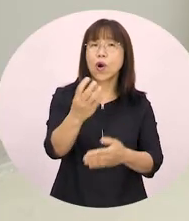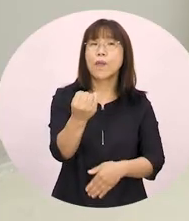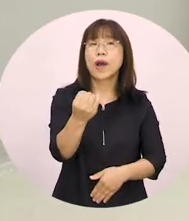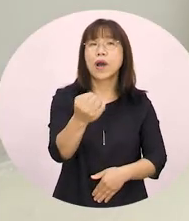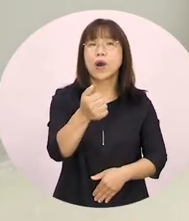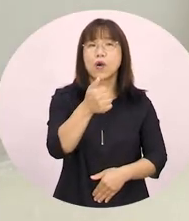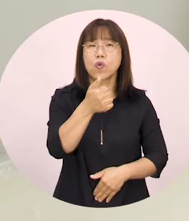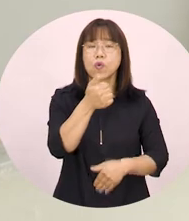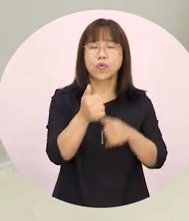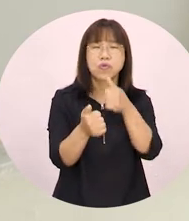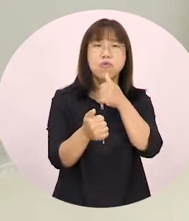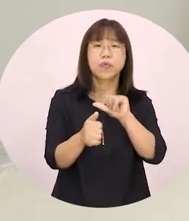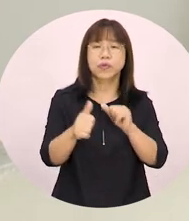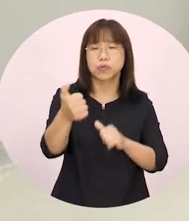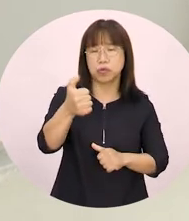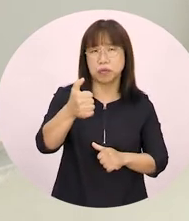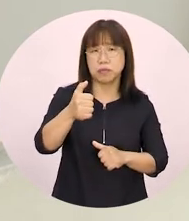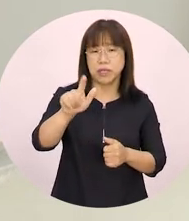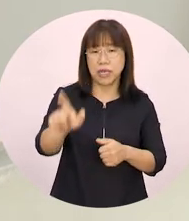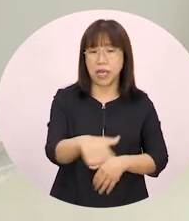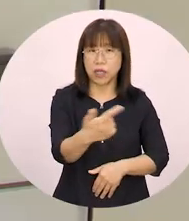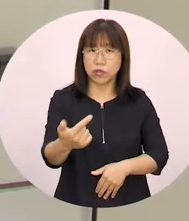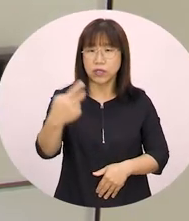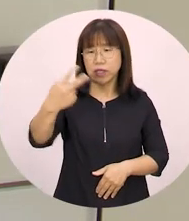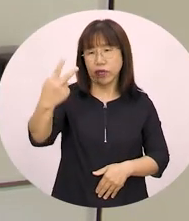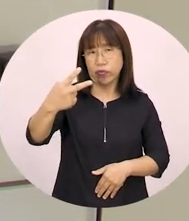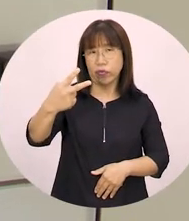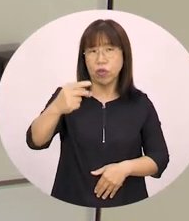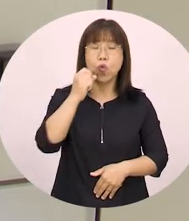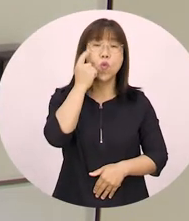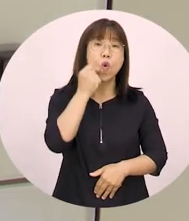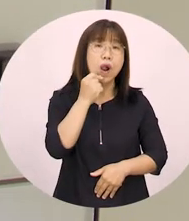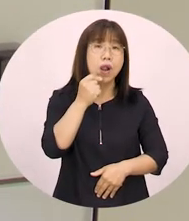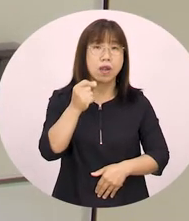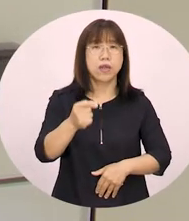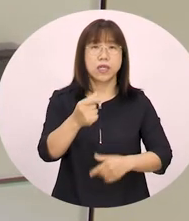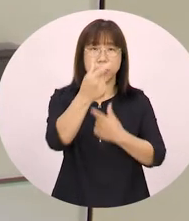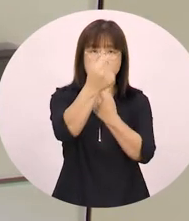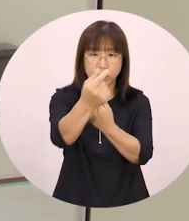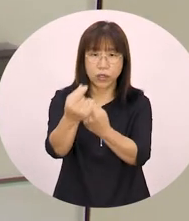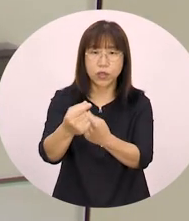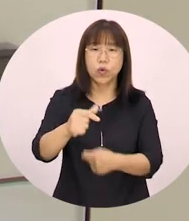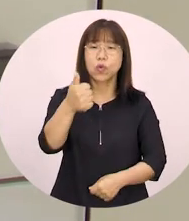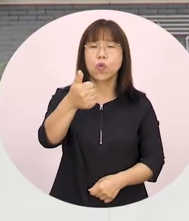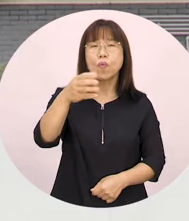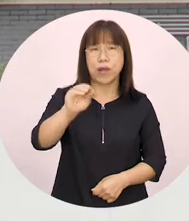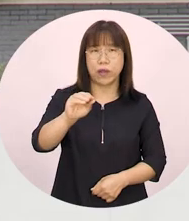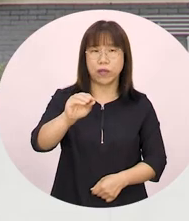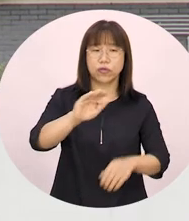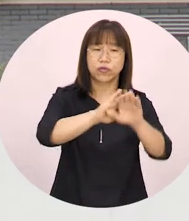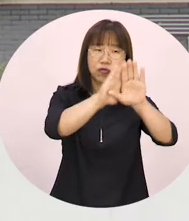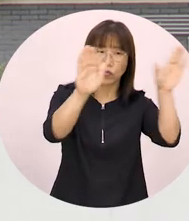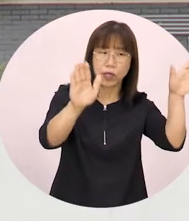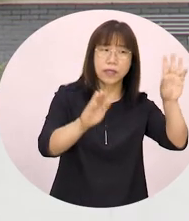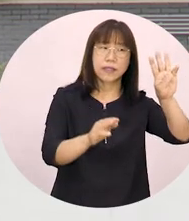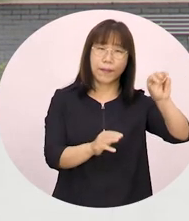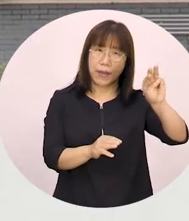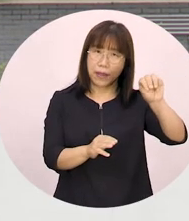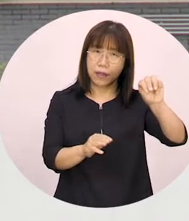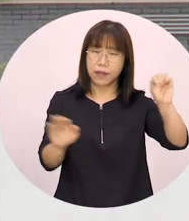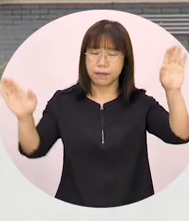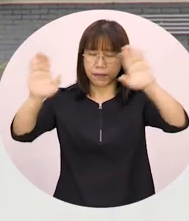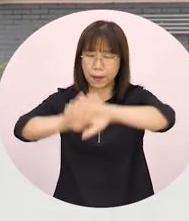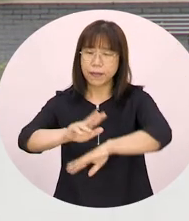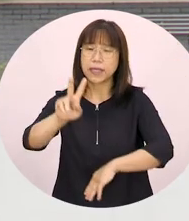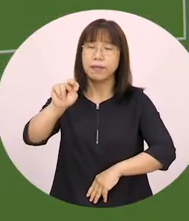5분당 50원이며 1일 주차 시 2,000원입니다. 또한 월 전기권은 전일 이용 시 5만 원이며 주간 이용 3만